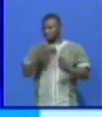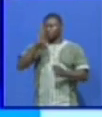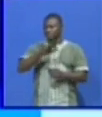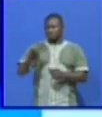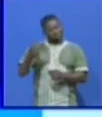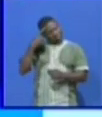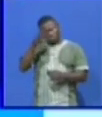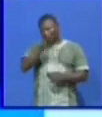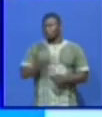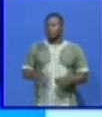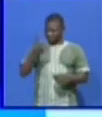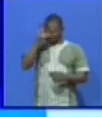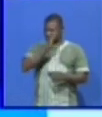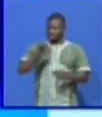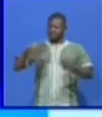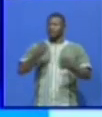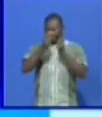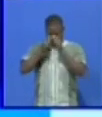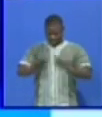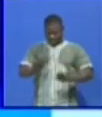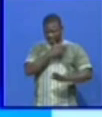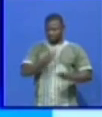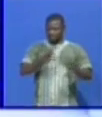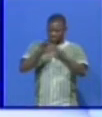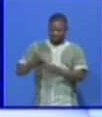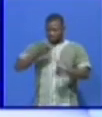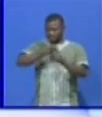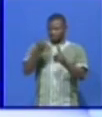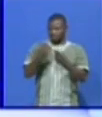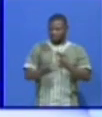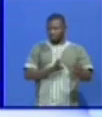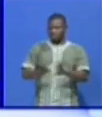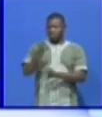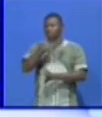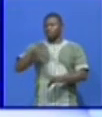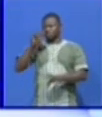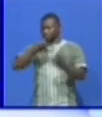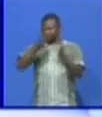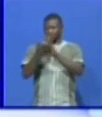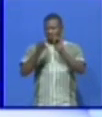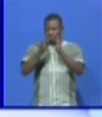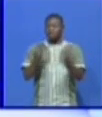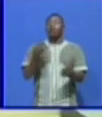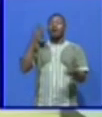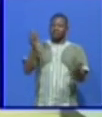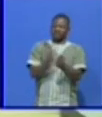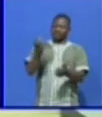de la cohésion sociale. Ils ont animé un point de presse sur la situation nationale. Reportage Saoui Drago, Pascal